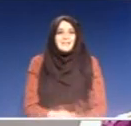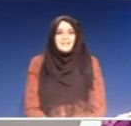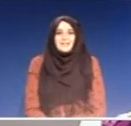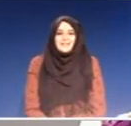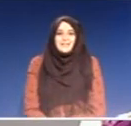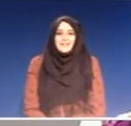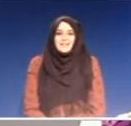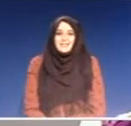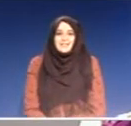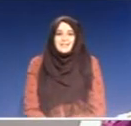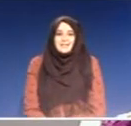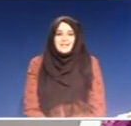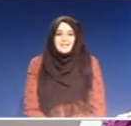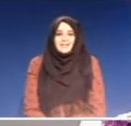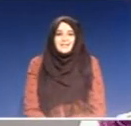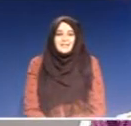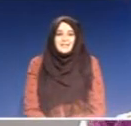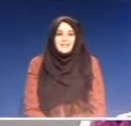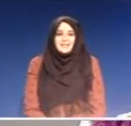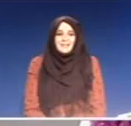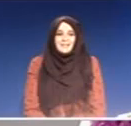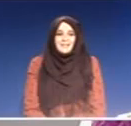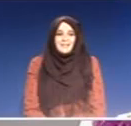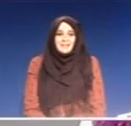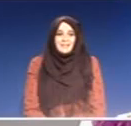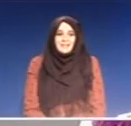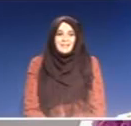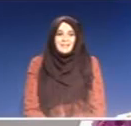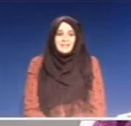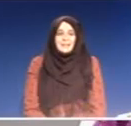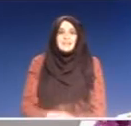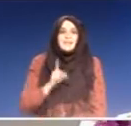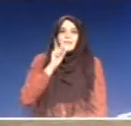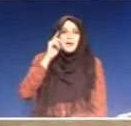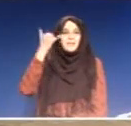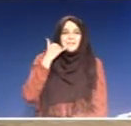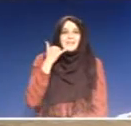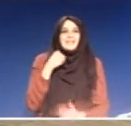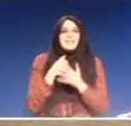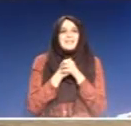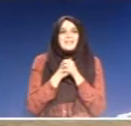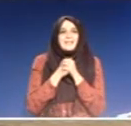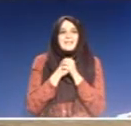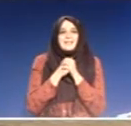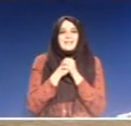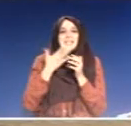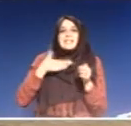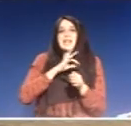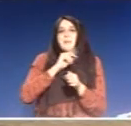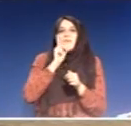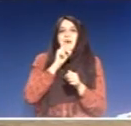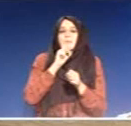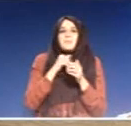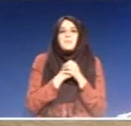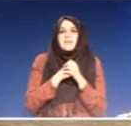نعم نعم. مداخلة طيب. شوية صغيرة مع عبد الحق سعيد بوجدري. طيب مرحبا السلامة